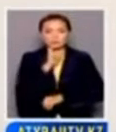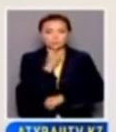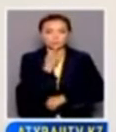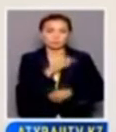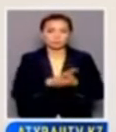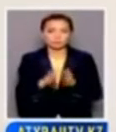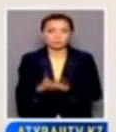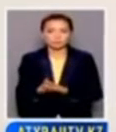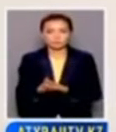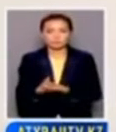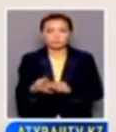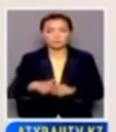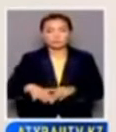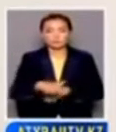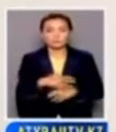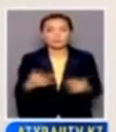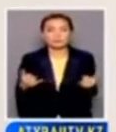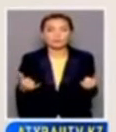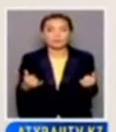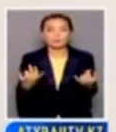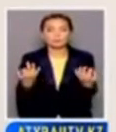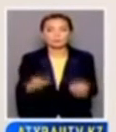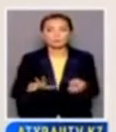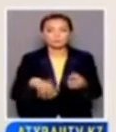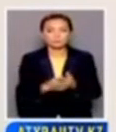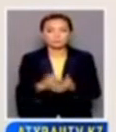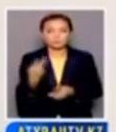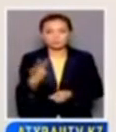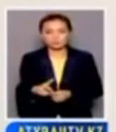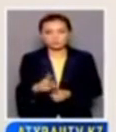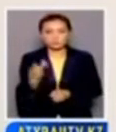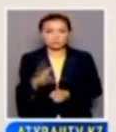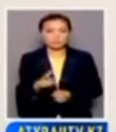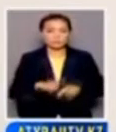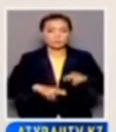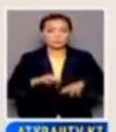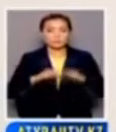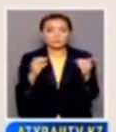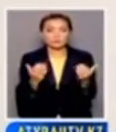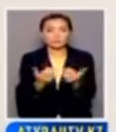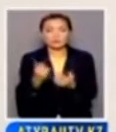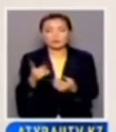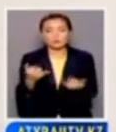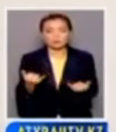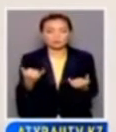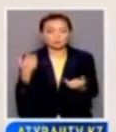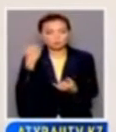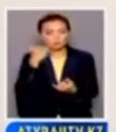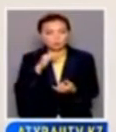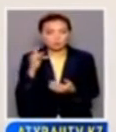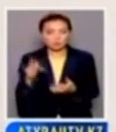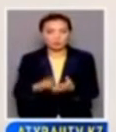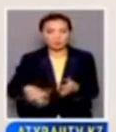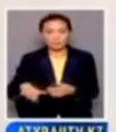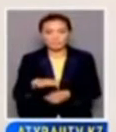жағдайда. Елімізде тәуелсіздік алғалы бері 2-3 стадион салынды, оның біреуі қазір Түркістан облысында салынып